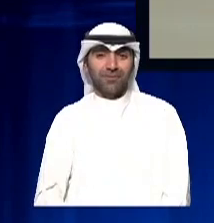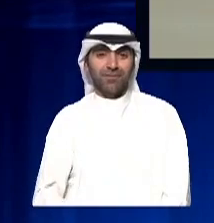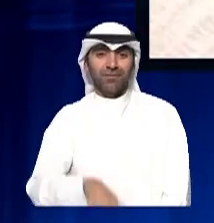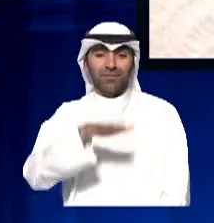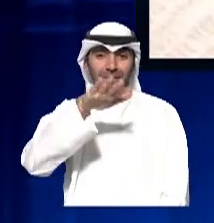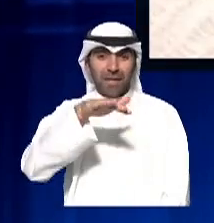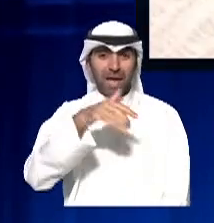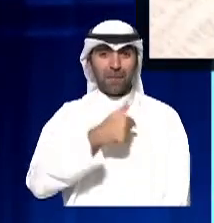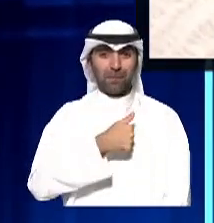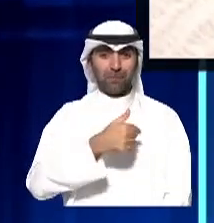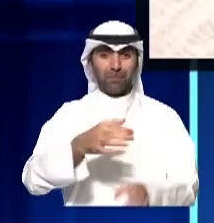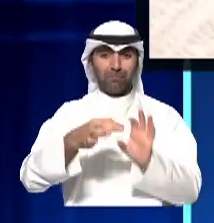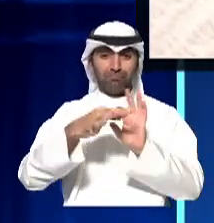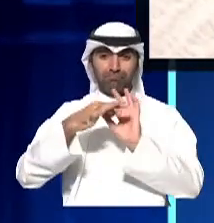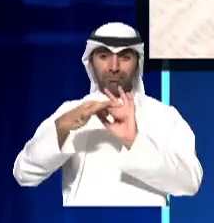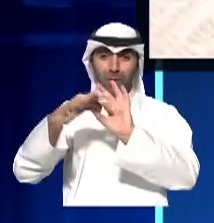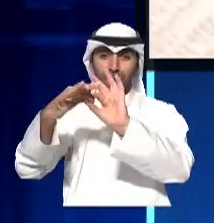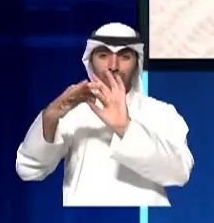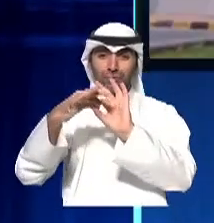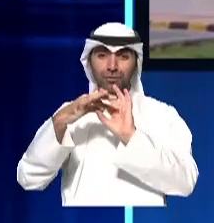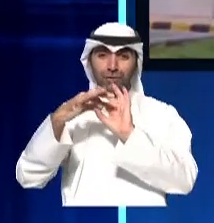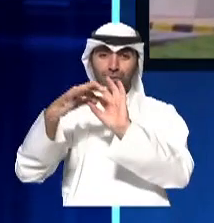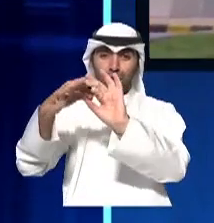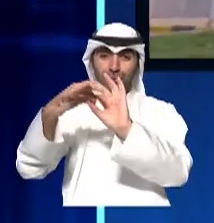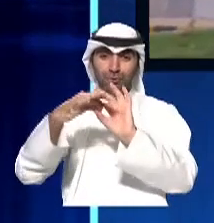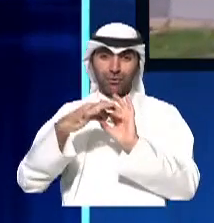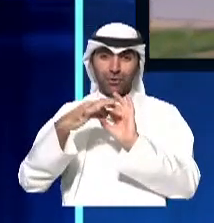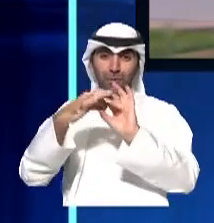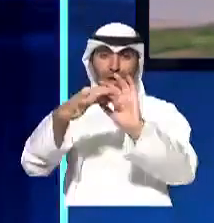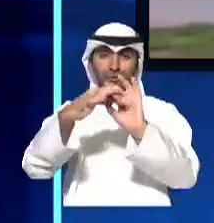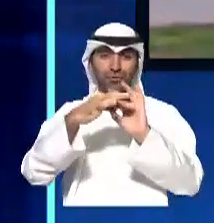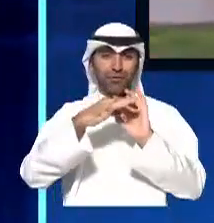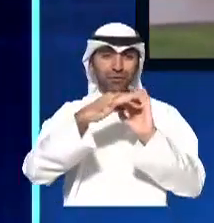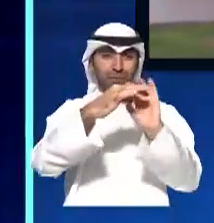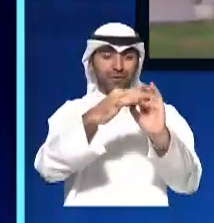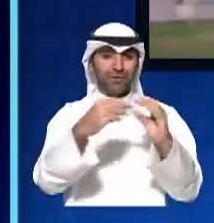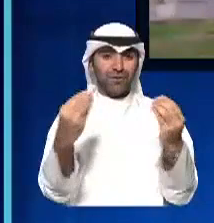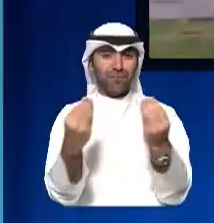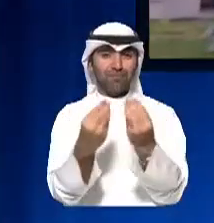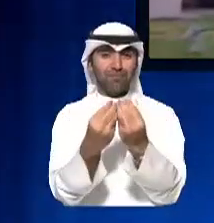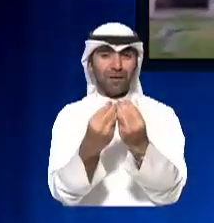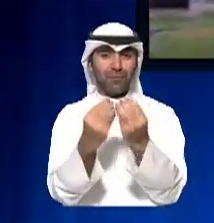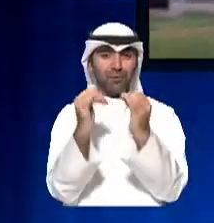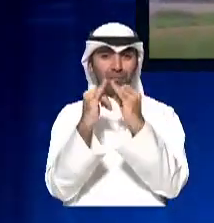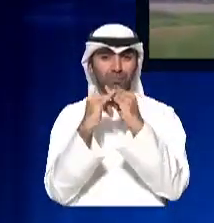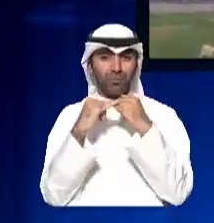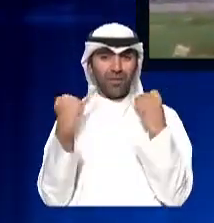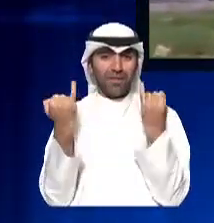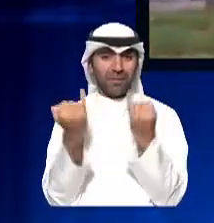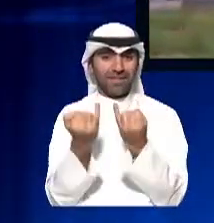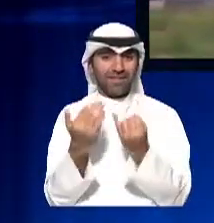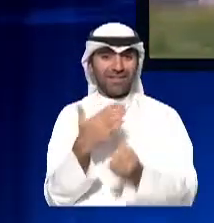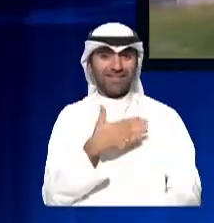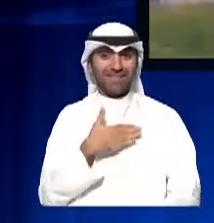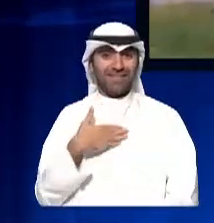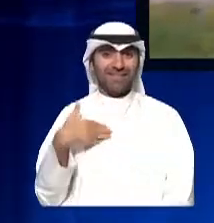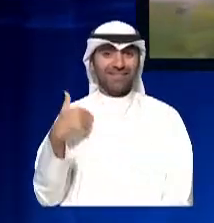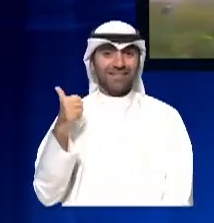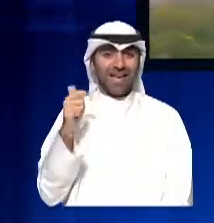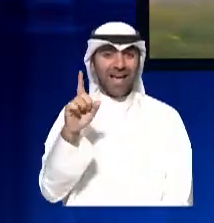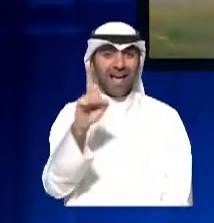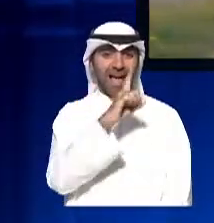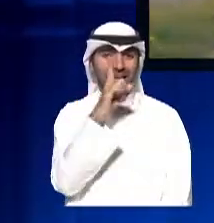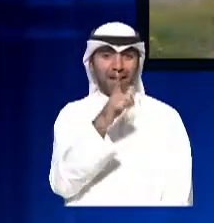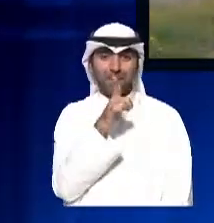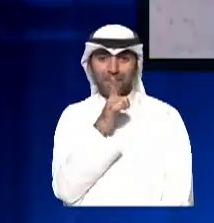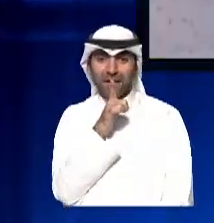هذه التوصيات تمت مراعاة فئة من كبار السن ومن أصحاب الأمراض